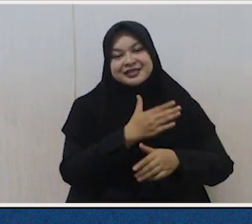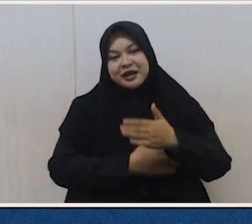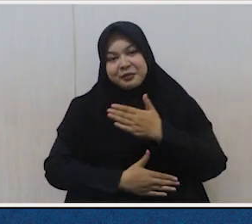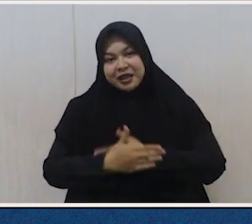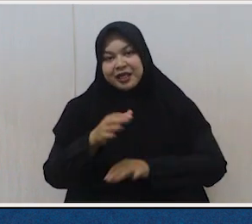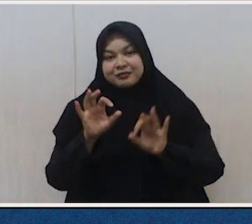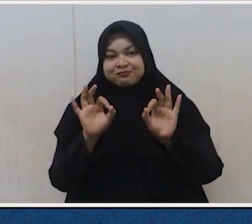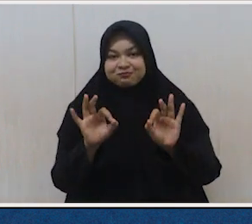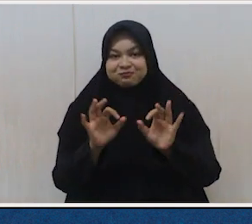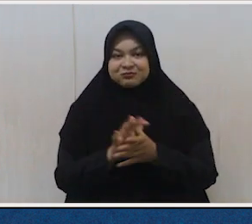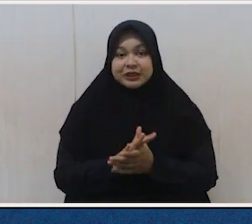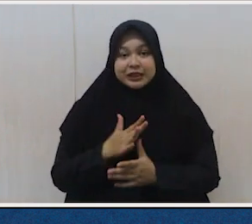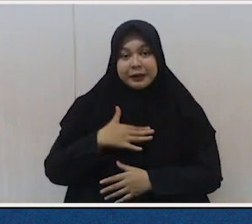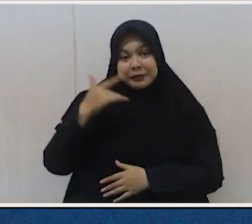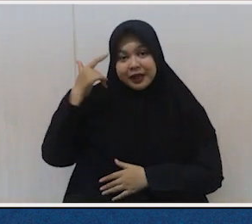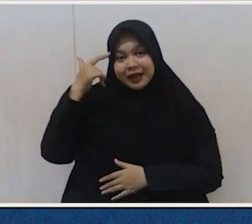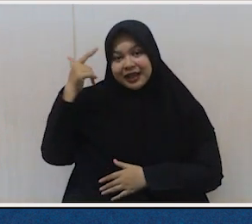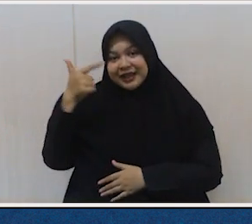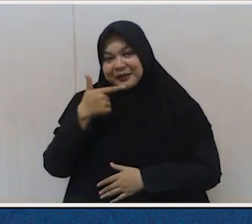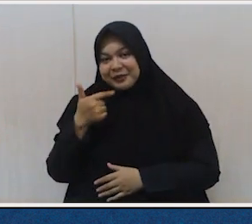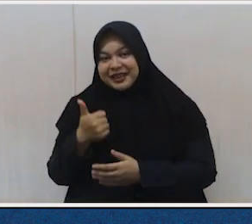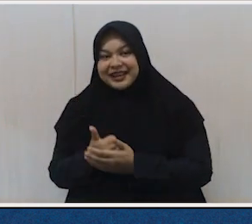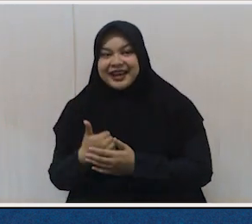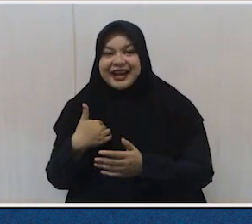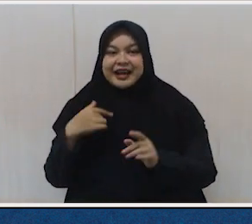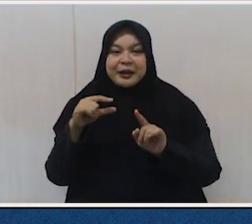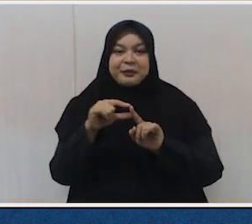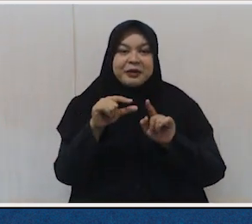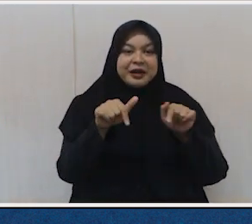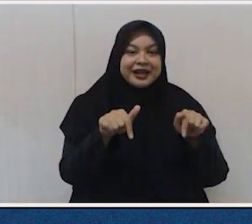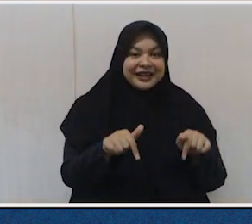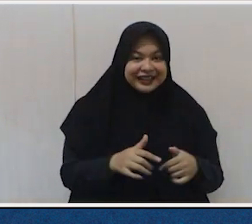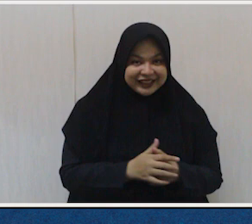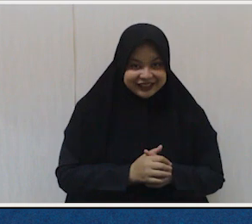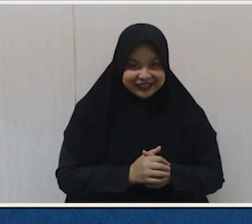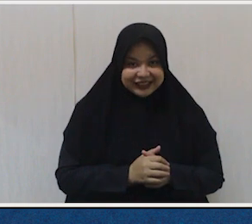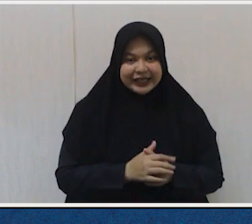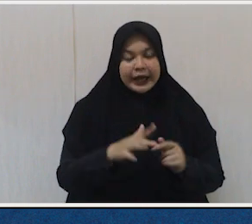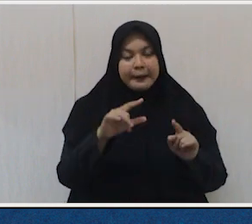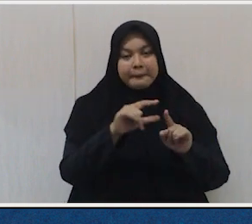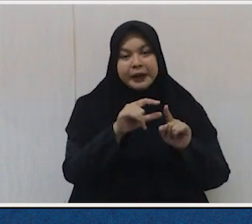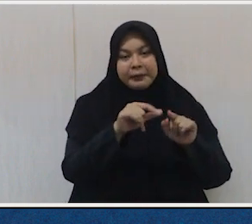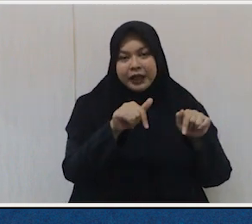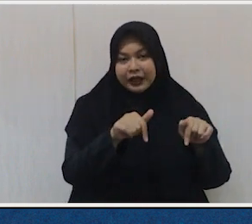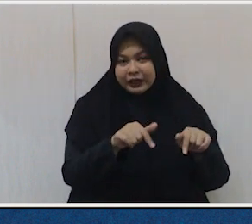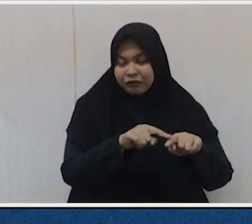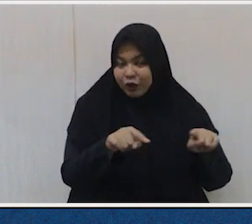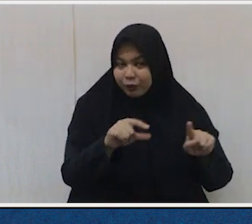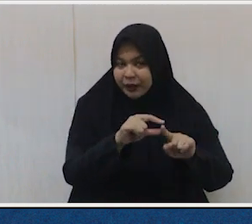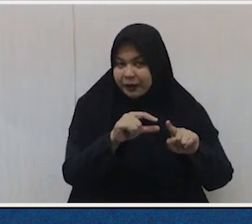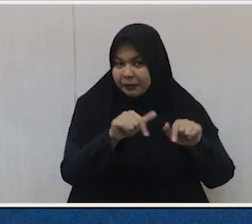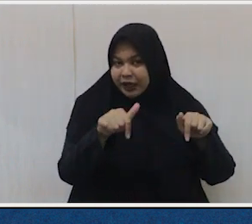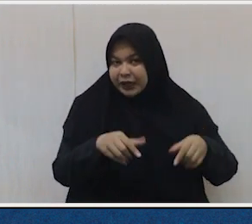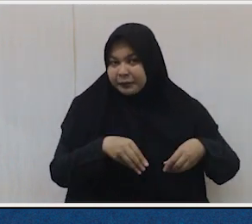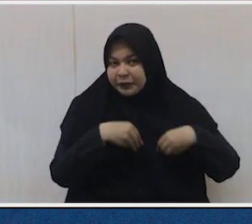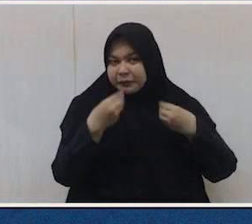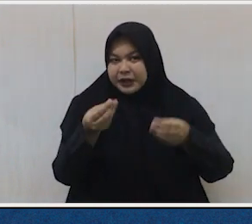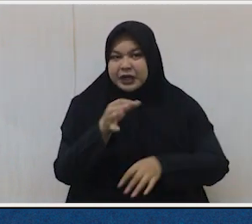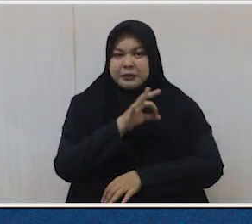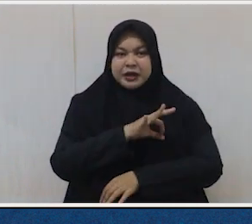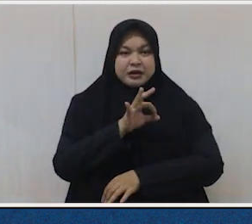dan lain-lain saya pikir itu yang yang berharga dari adanya walaupun misalnya tadi PP ini e ngasih